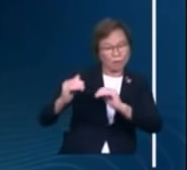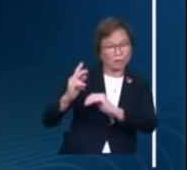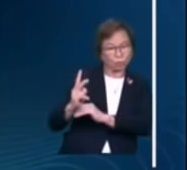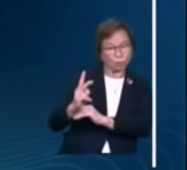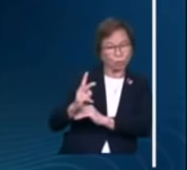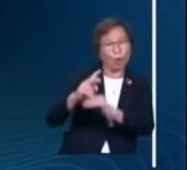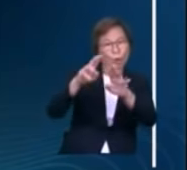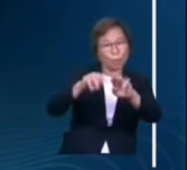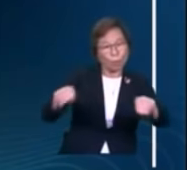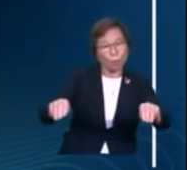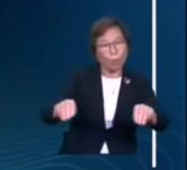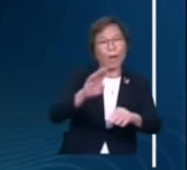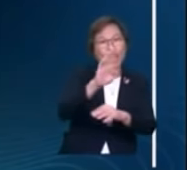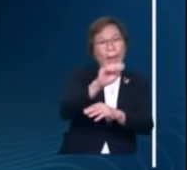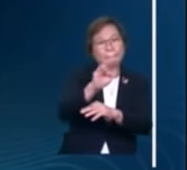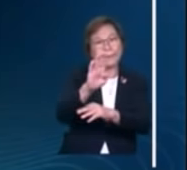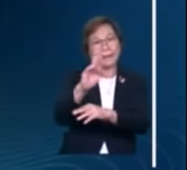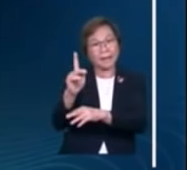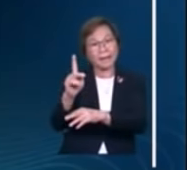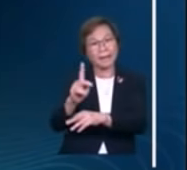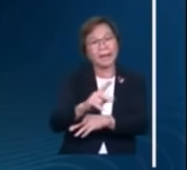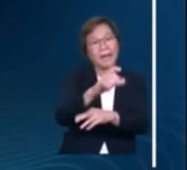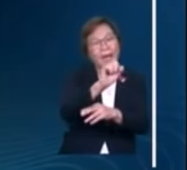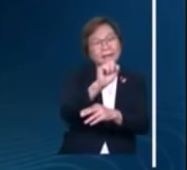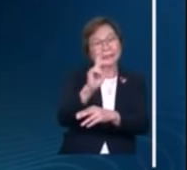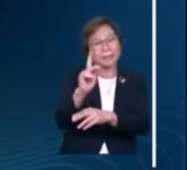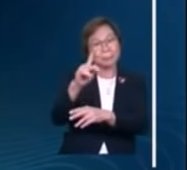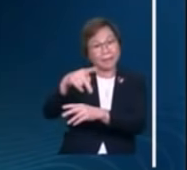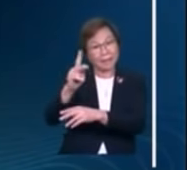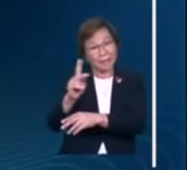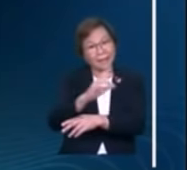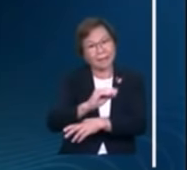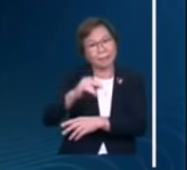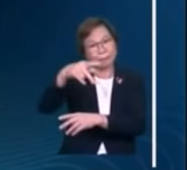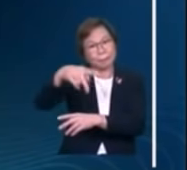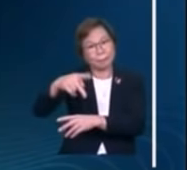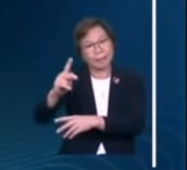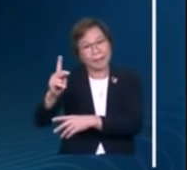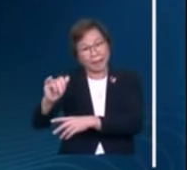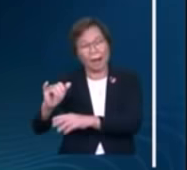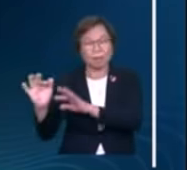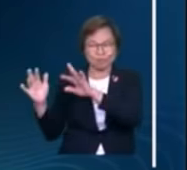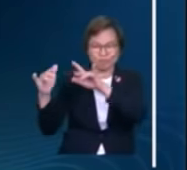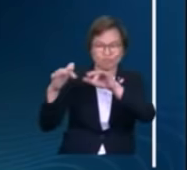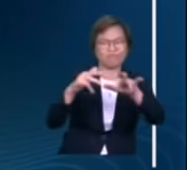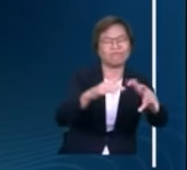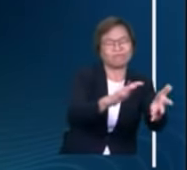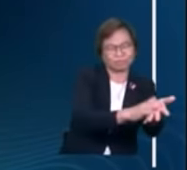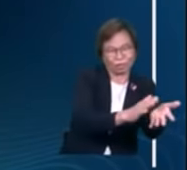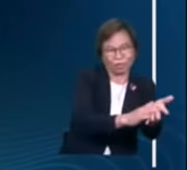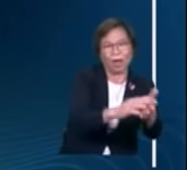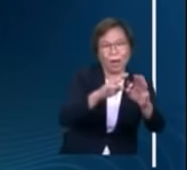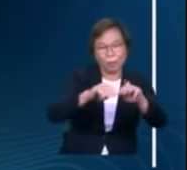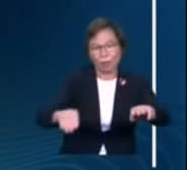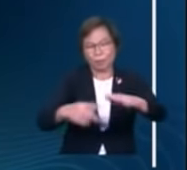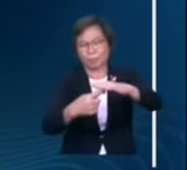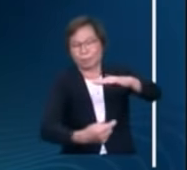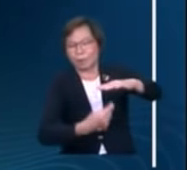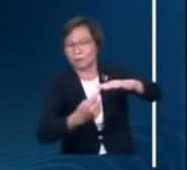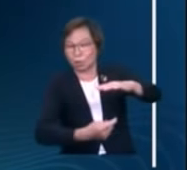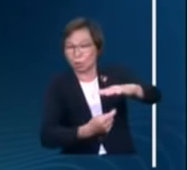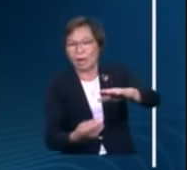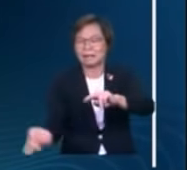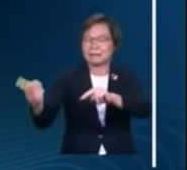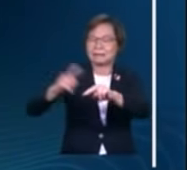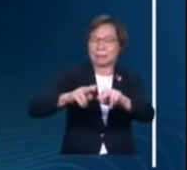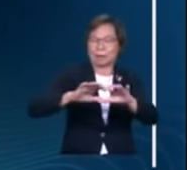Duo murid MB key di Escape like dan juga pipi Kyai hadir ke sekolah murid prasekolah